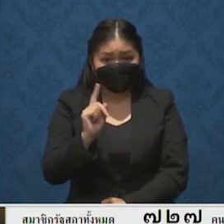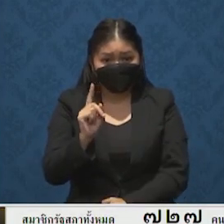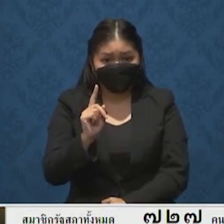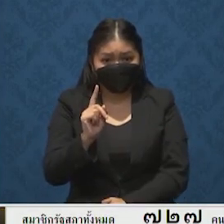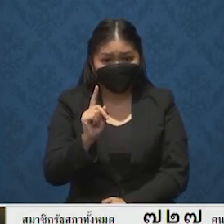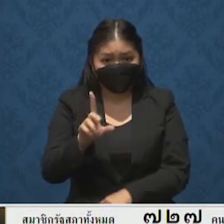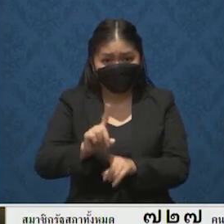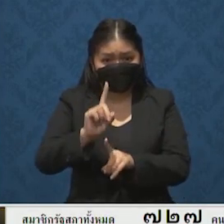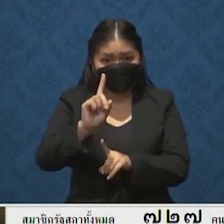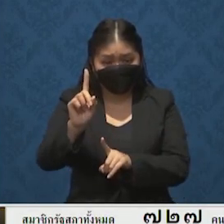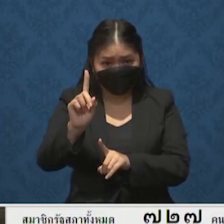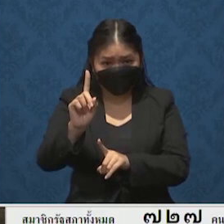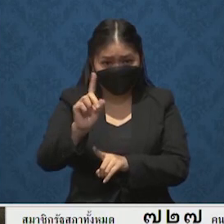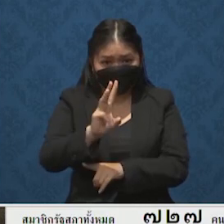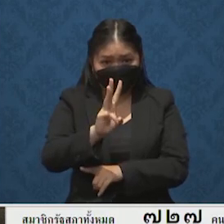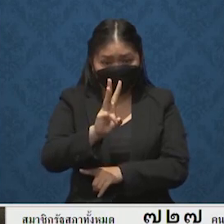ที่1